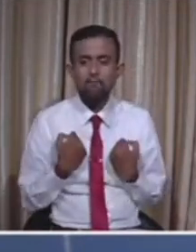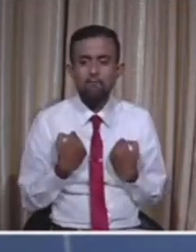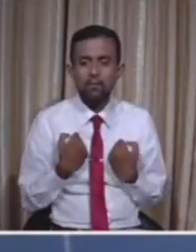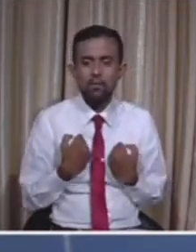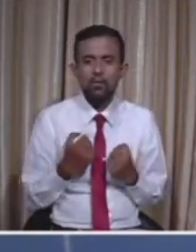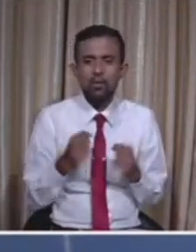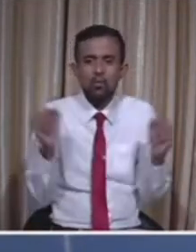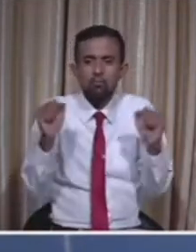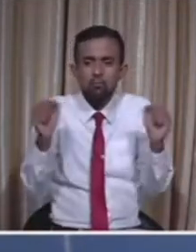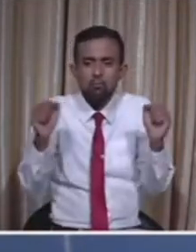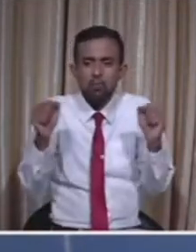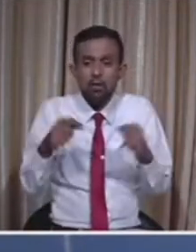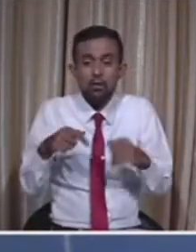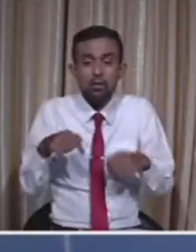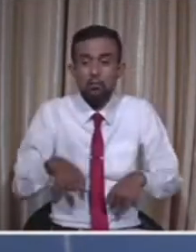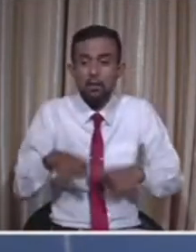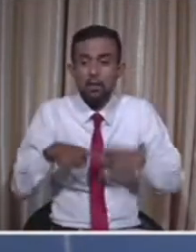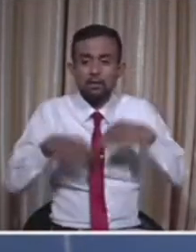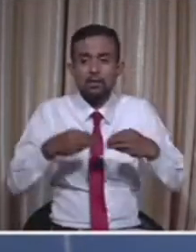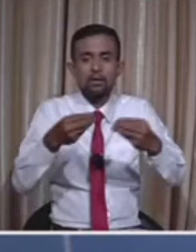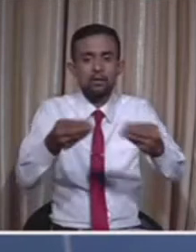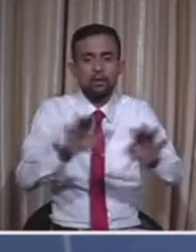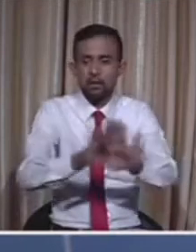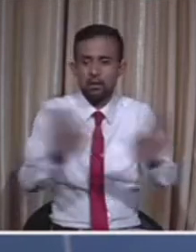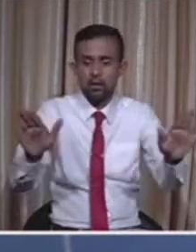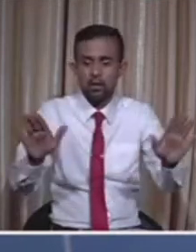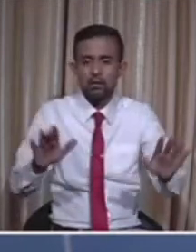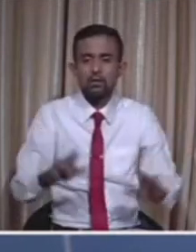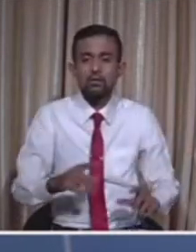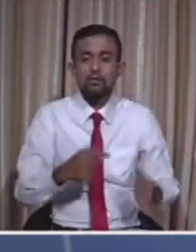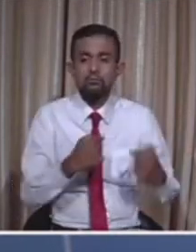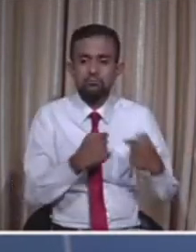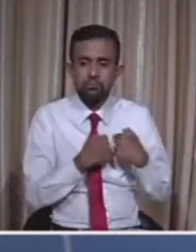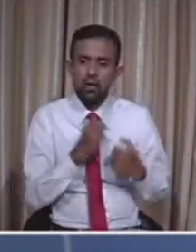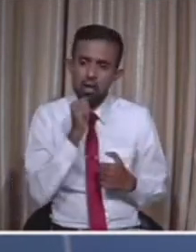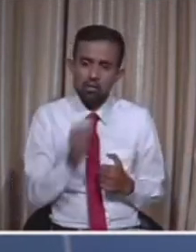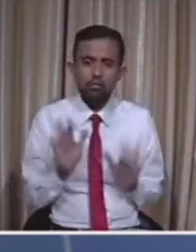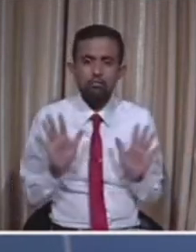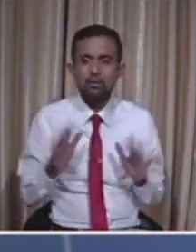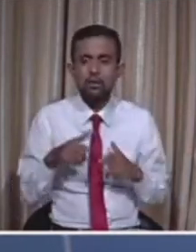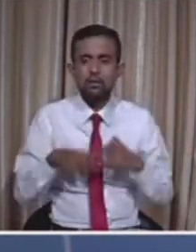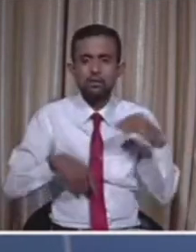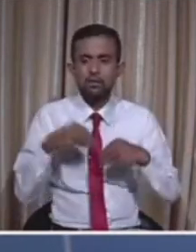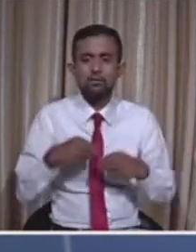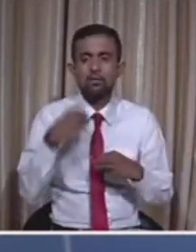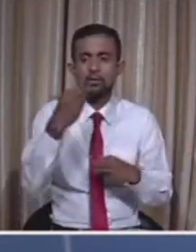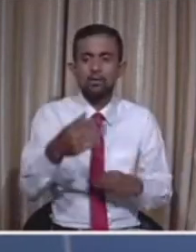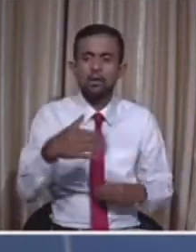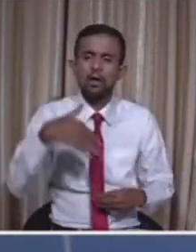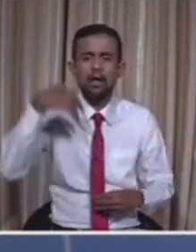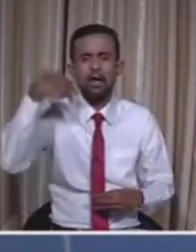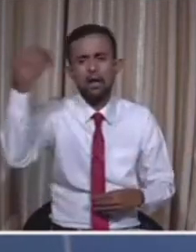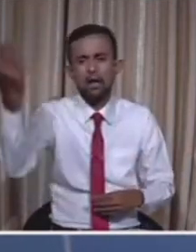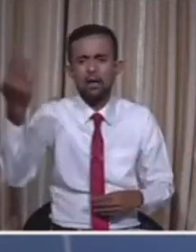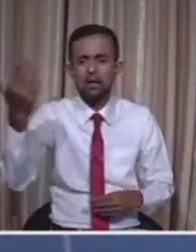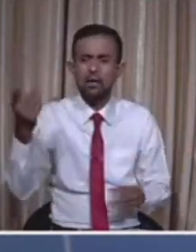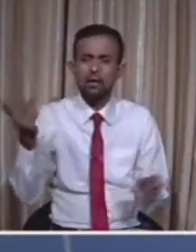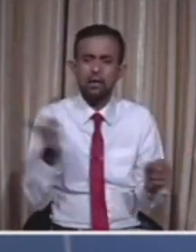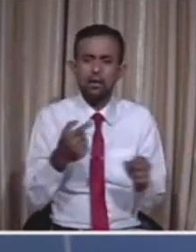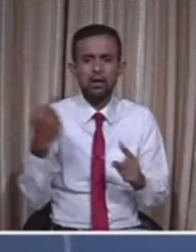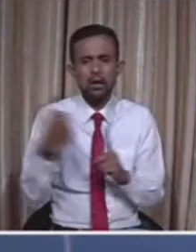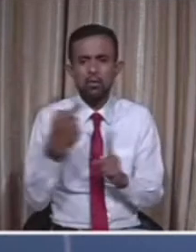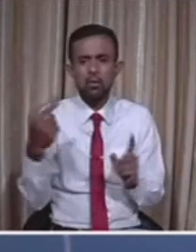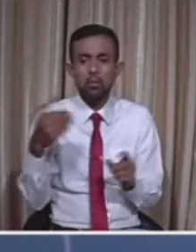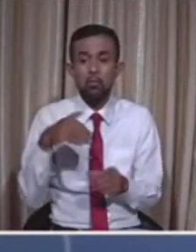බය වෙලා කිසිම වෙලාවක මම ඡන්ද දෙන්නේ නැහැ. මගේ හෘද සාක්ෂියට එක ගයින විතරයි දෙන්නේ. එළියට ගිහලා මොකා ගැහුවත් මොකා මැරුවත්